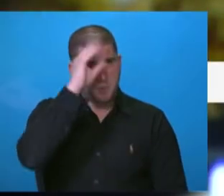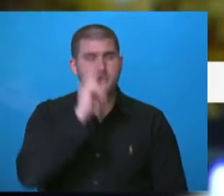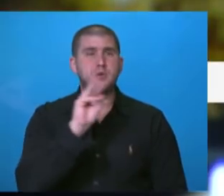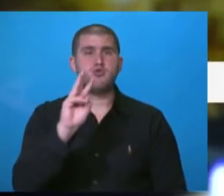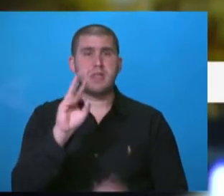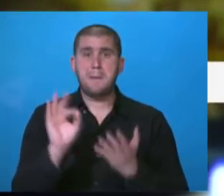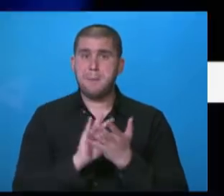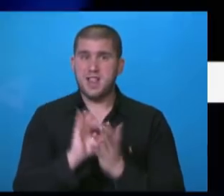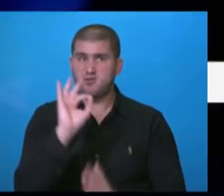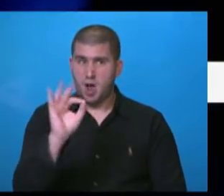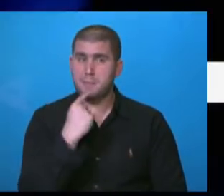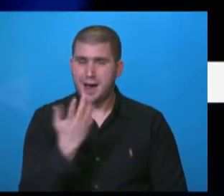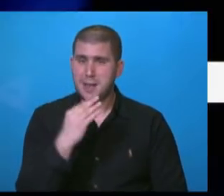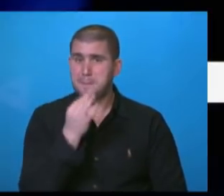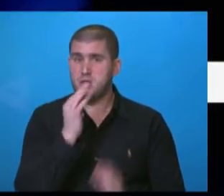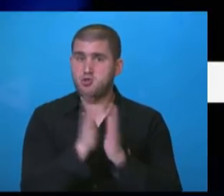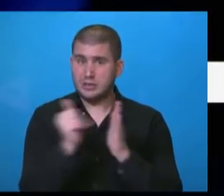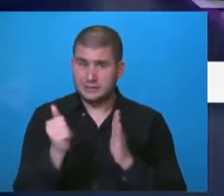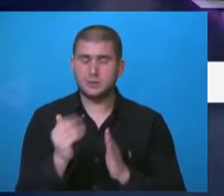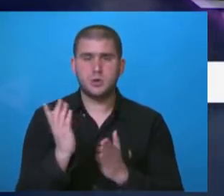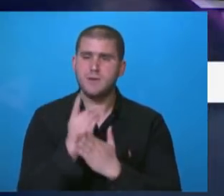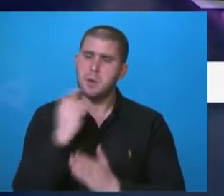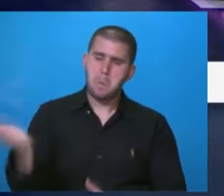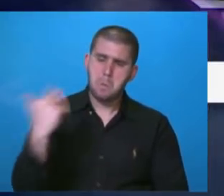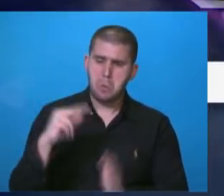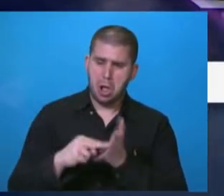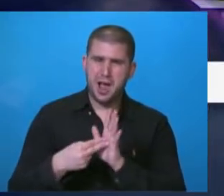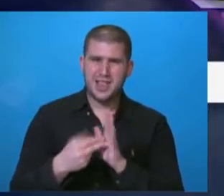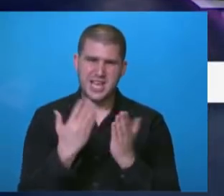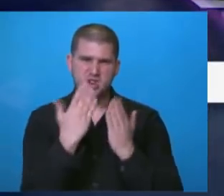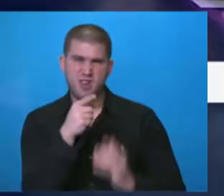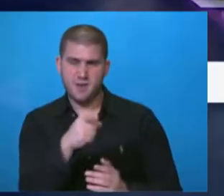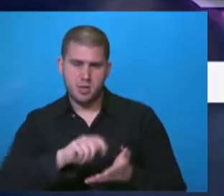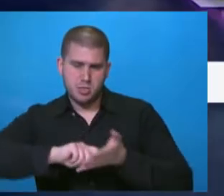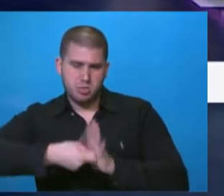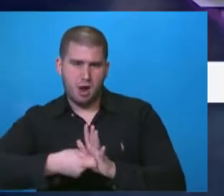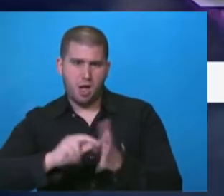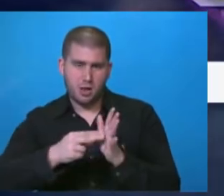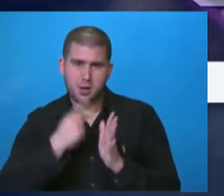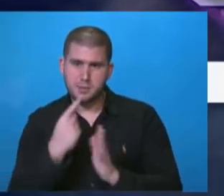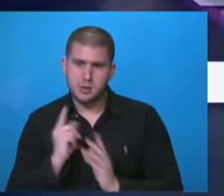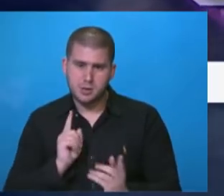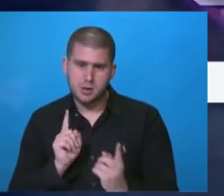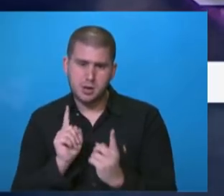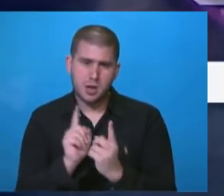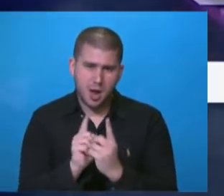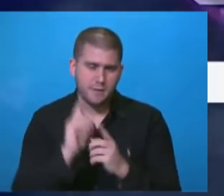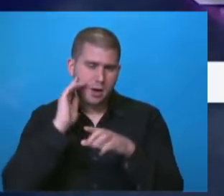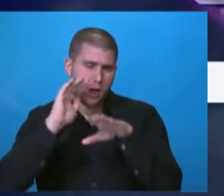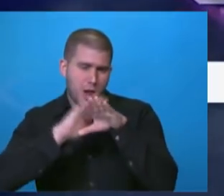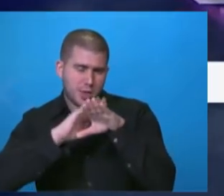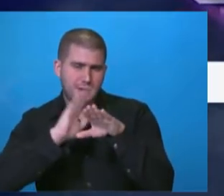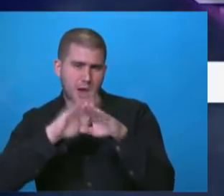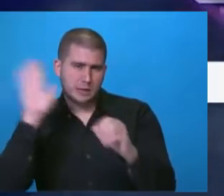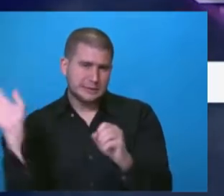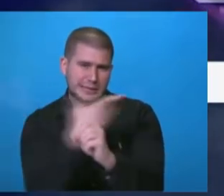בכתבה כן, שלך, אומר, הייתי בן 16 בערך, הוא קרא לי לחדר שלו בישיבה, נעל את הדלת, אמר שהתקרב אליו בהתחלה ליטף, אחר כך